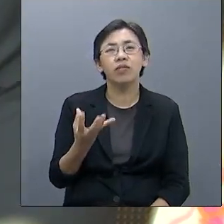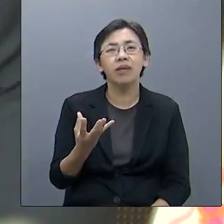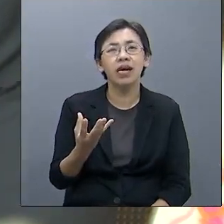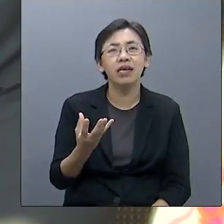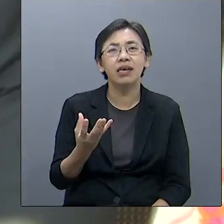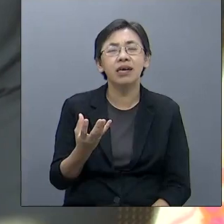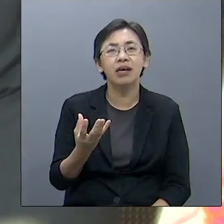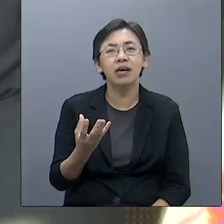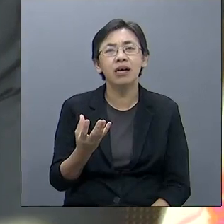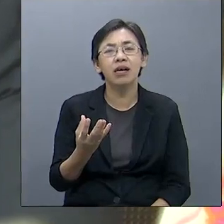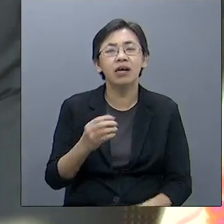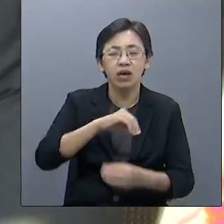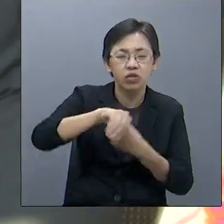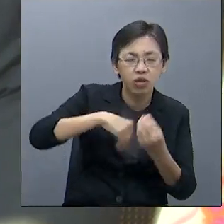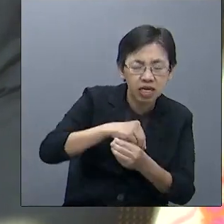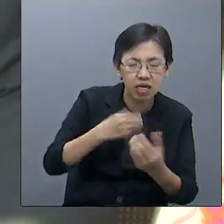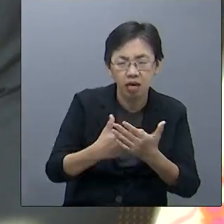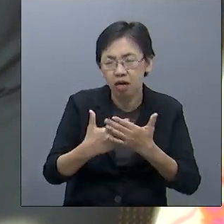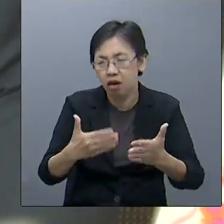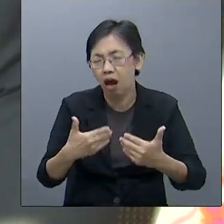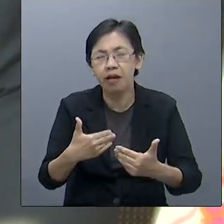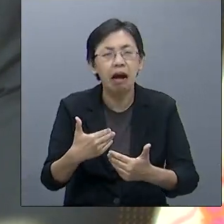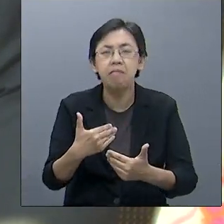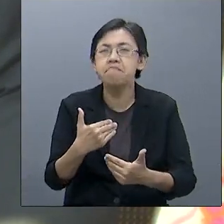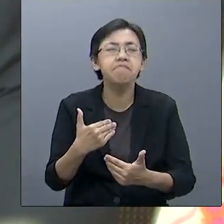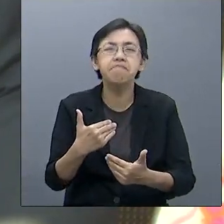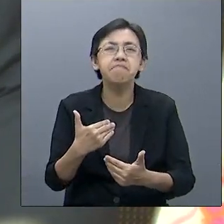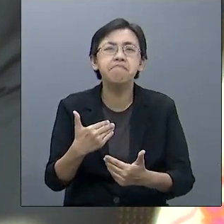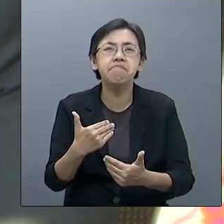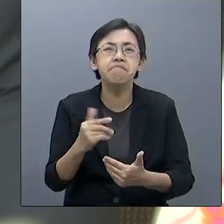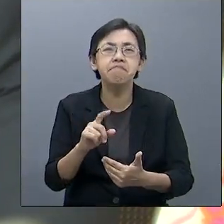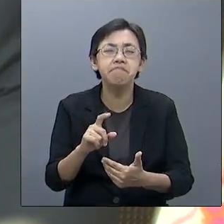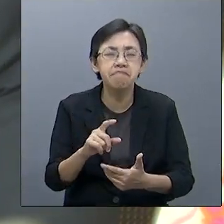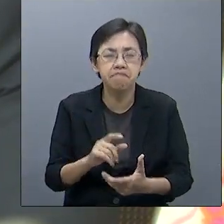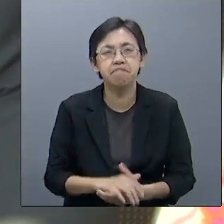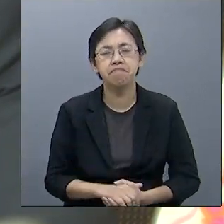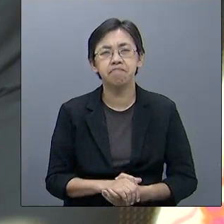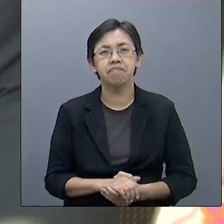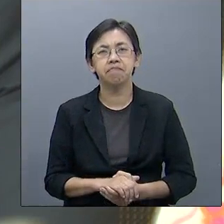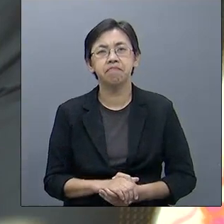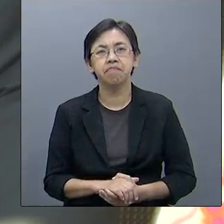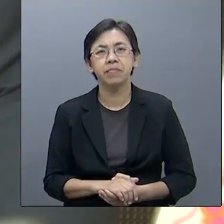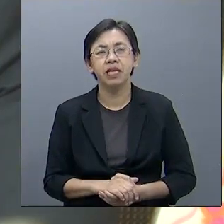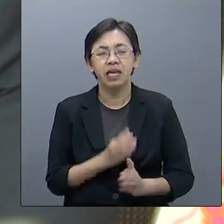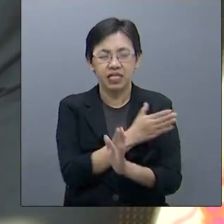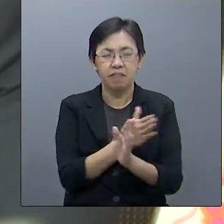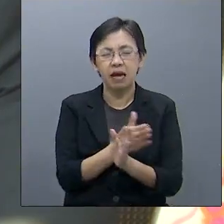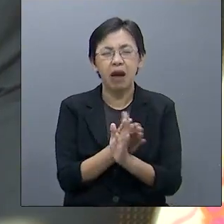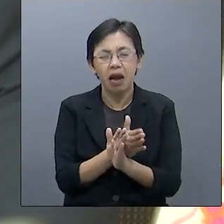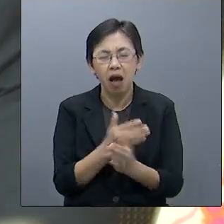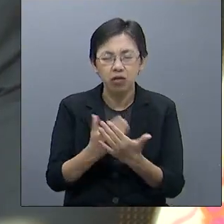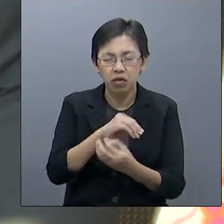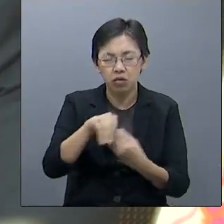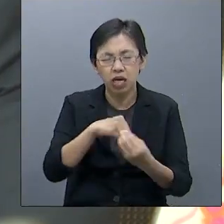กลับมาสร้างรายได้ได้อย่างเต็มที่นักนะครับในช่วงที่ผ่านมานะครับเพราะว่